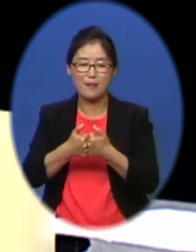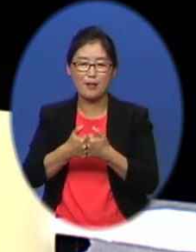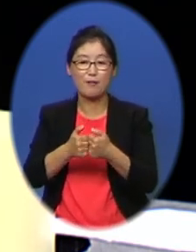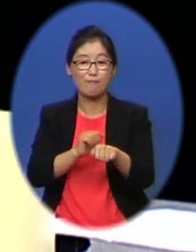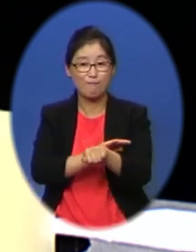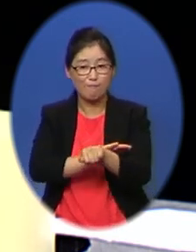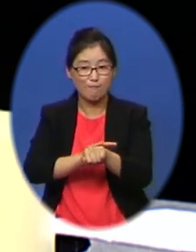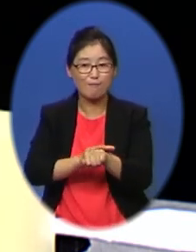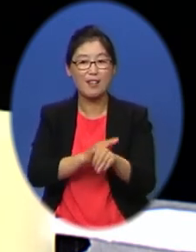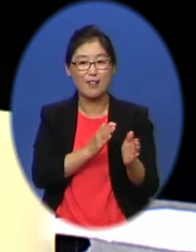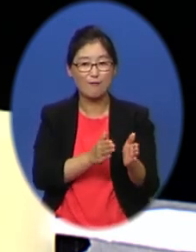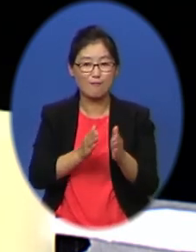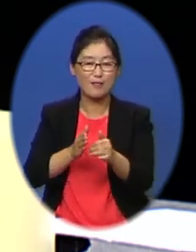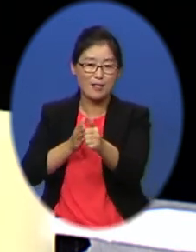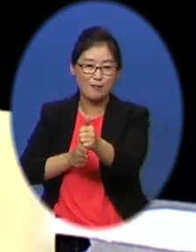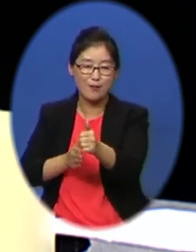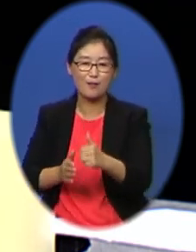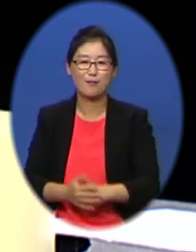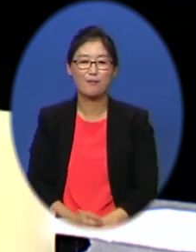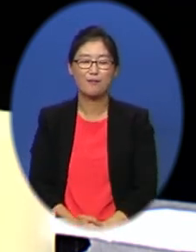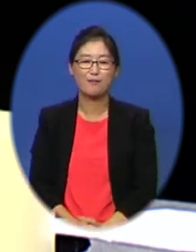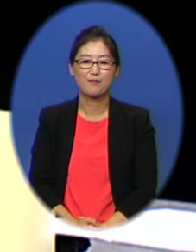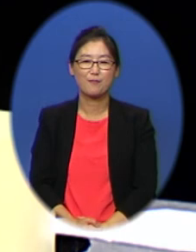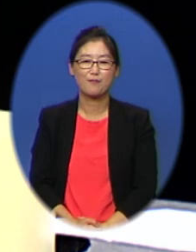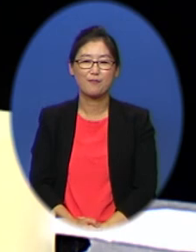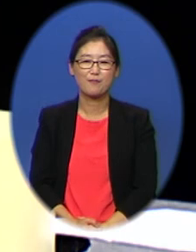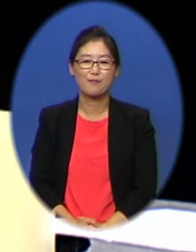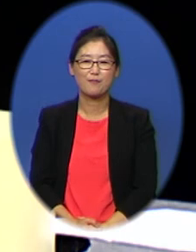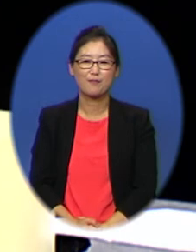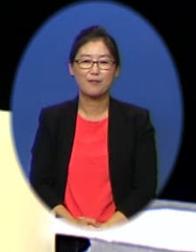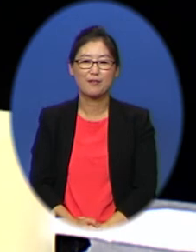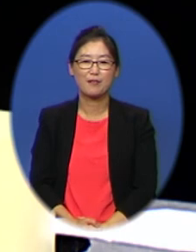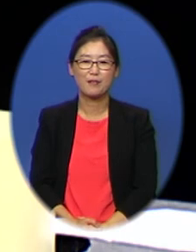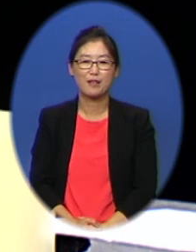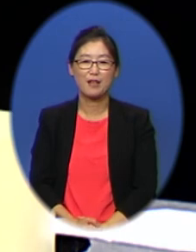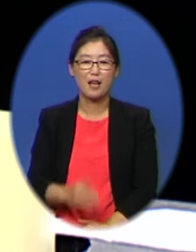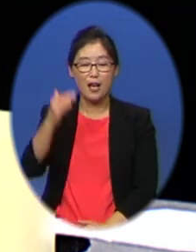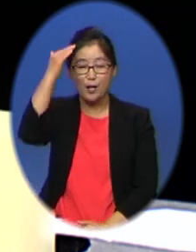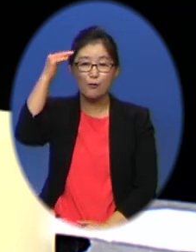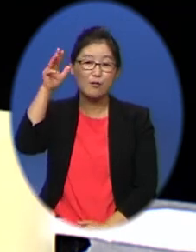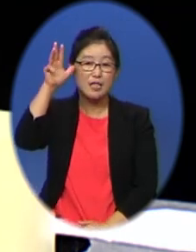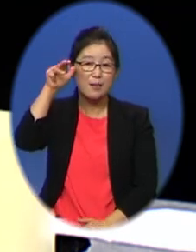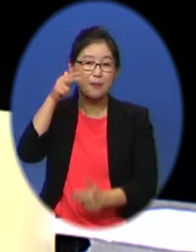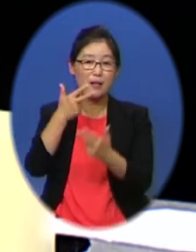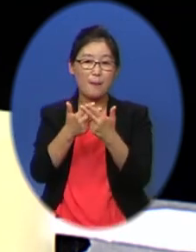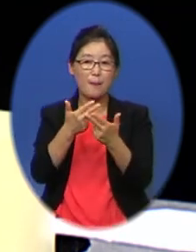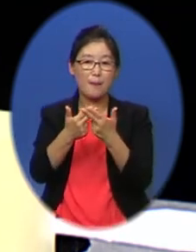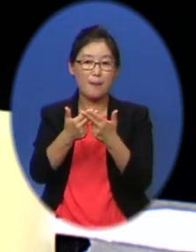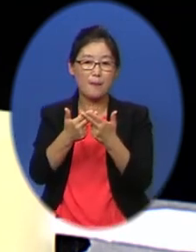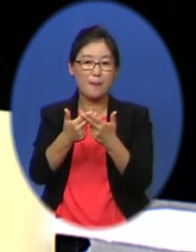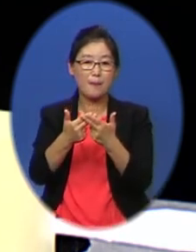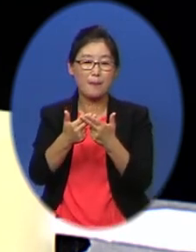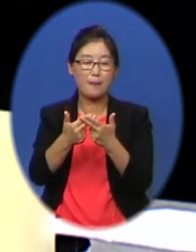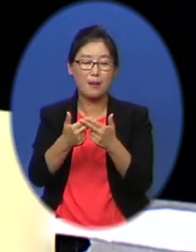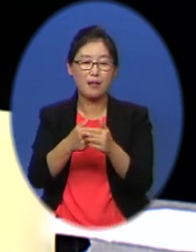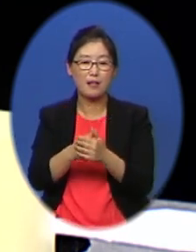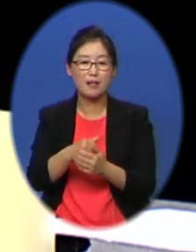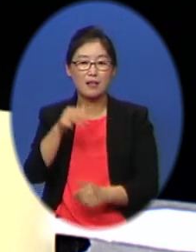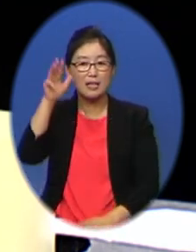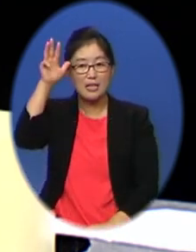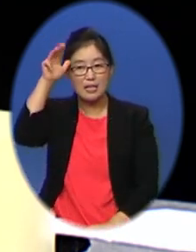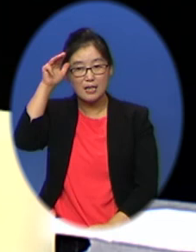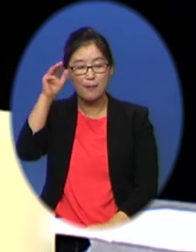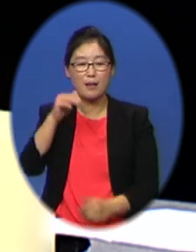준비하시기 바랍니다. 자, 백광렬 변호사님, 이 마지막으로 이 한국치매협회에서 치매 환자